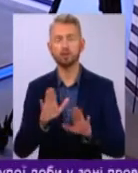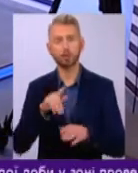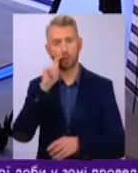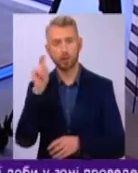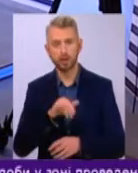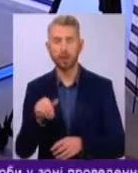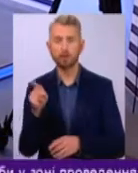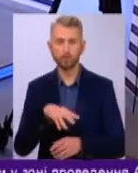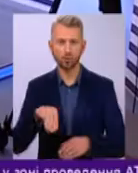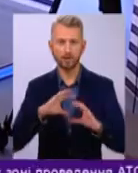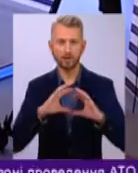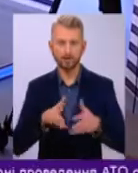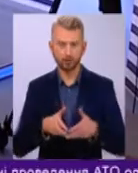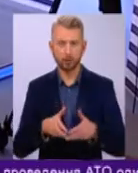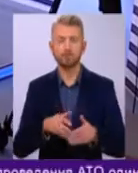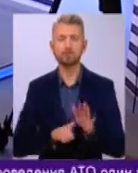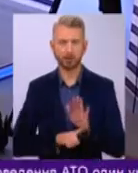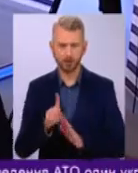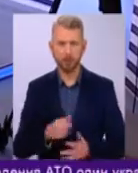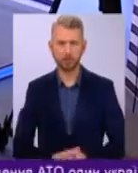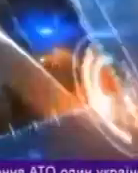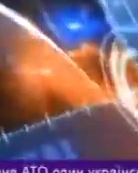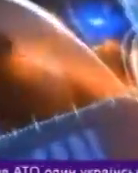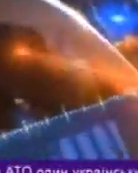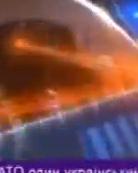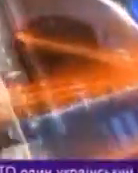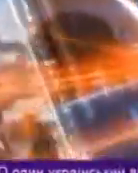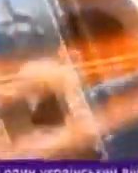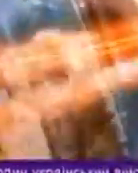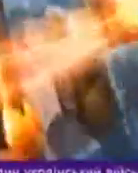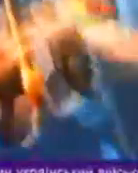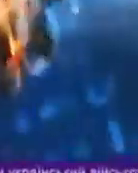України, але й усього світу. Тож долучайтеся.